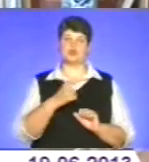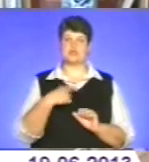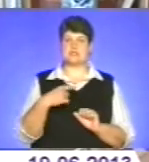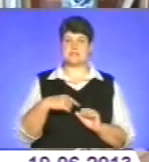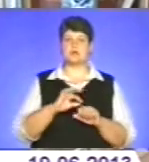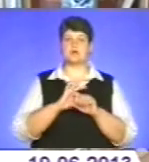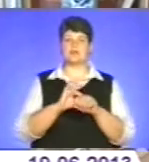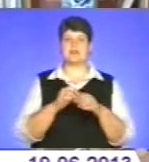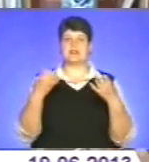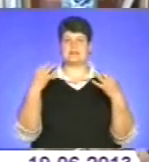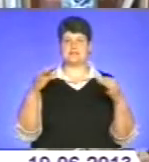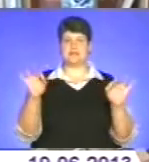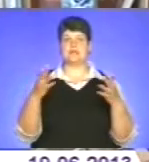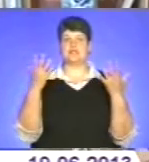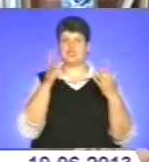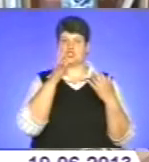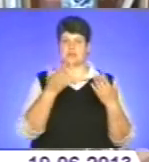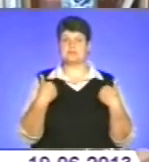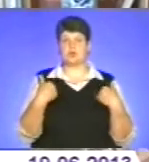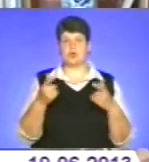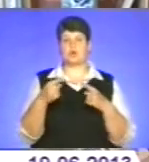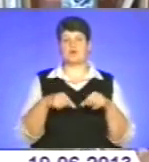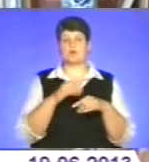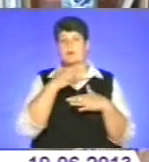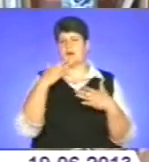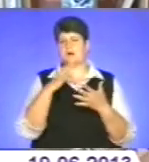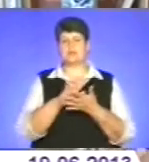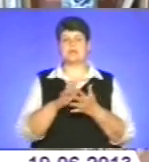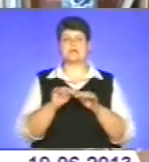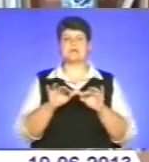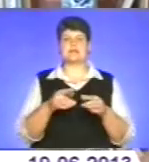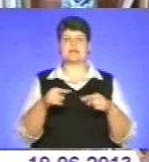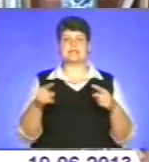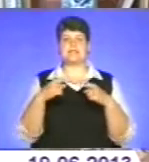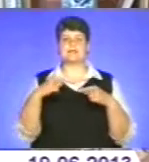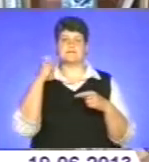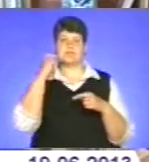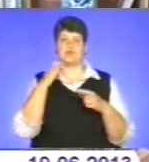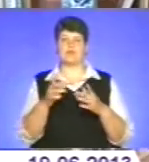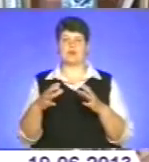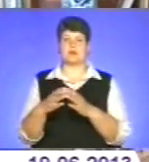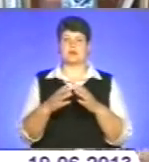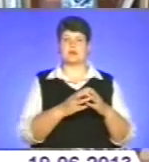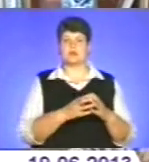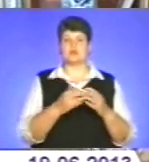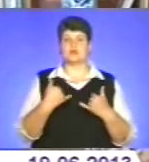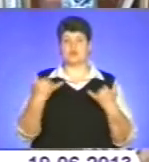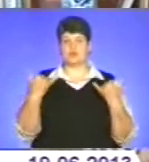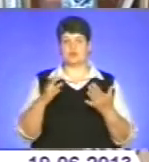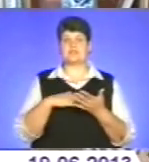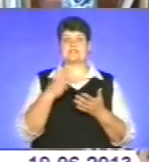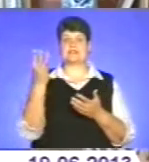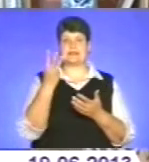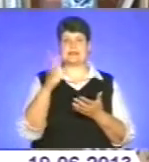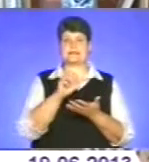провели свій вільний час. Тому, як кажуть, у нас організовується дуже багато заходів для різних вікових категорій. І от сьогодні вже у нас третє заняття